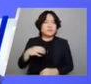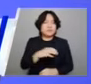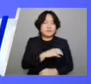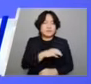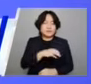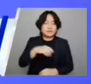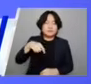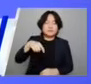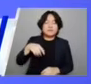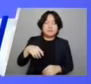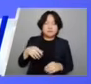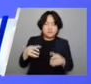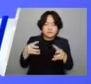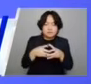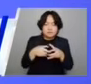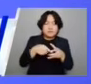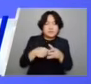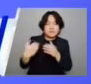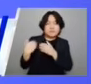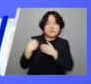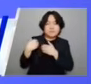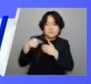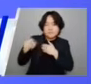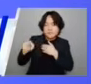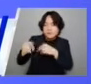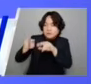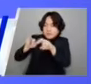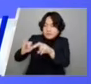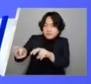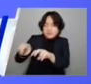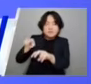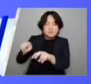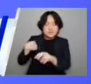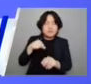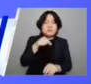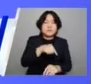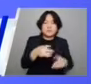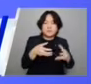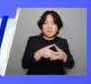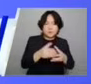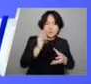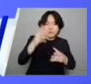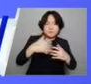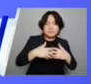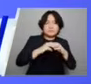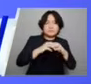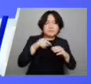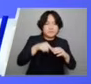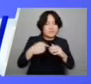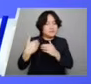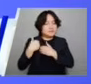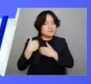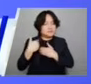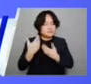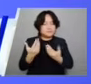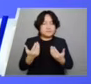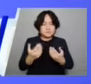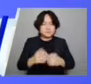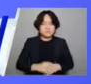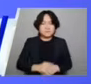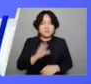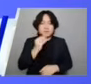kami committee na to really investigate po dun sa all the allegations being made by Colonel